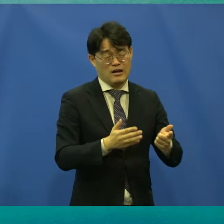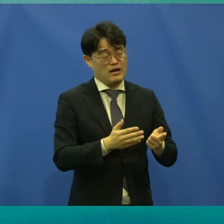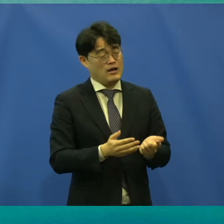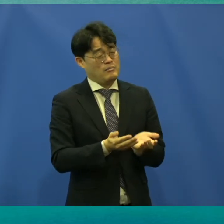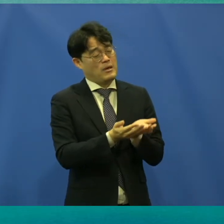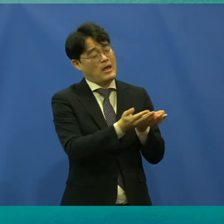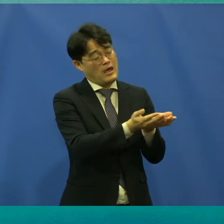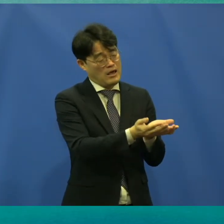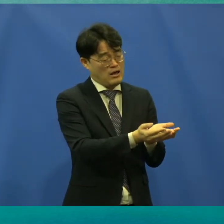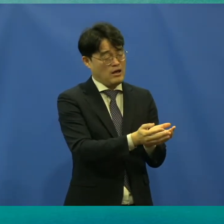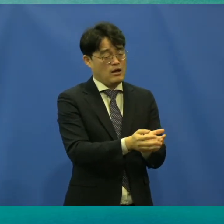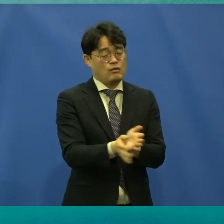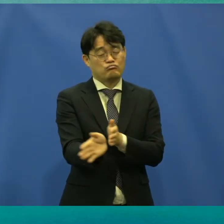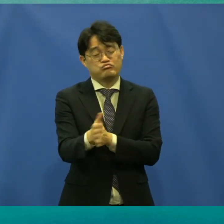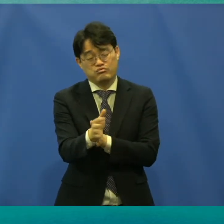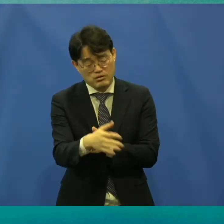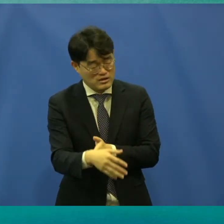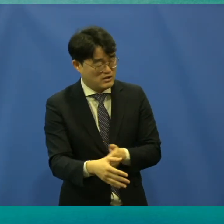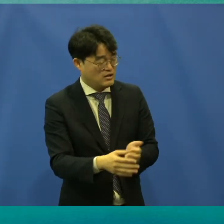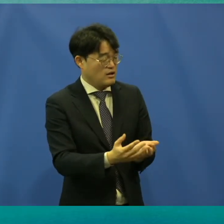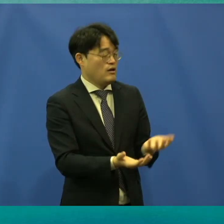물고기도 준비해 놔야 되지.